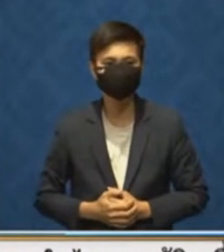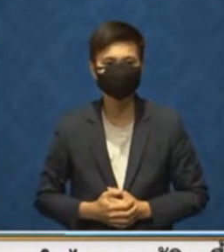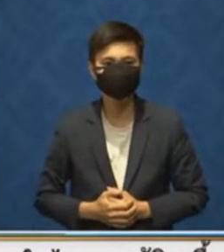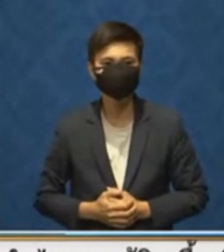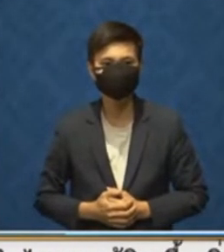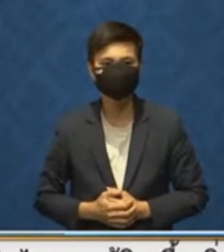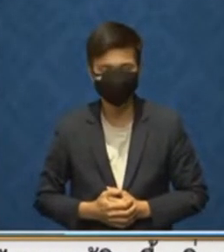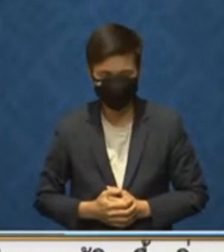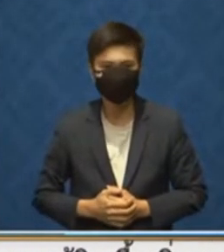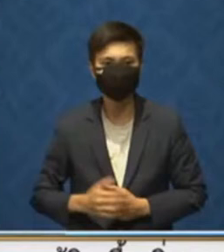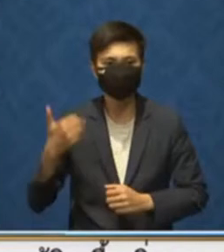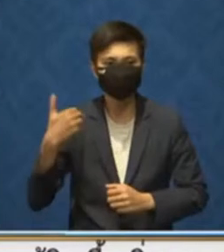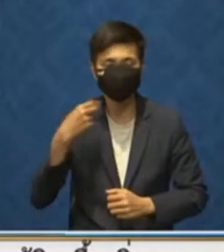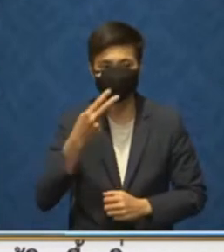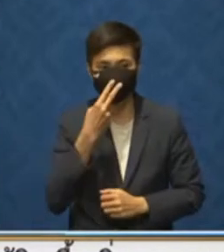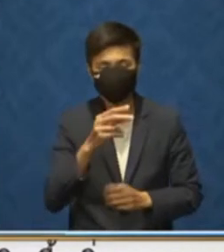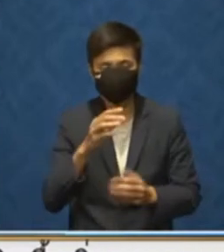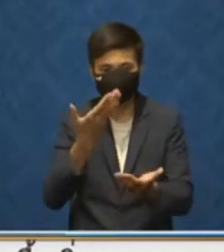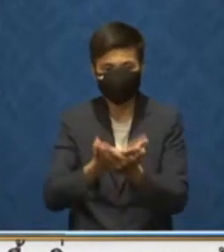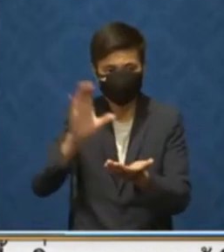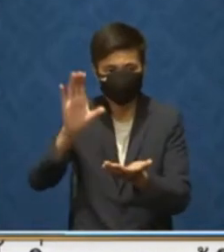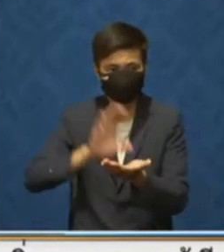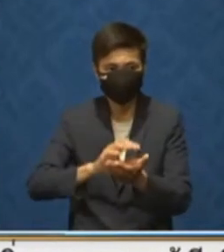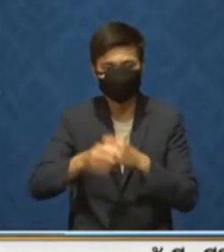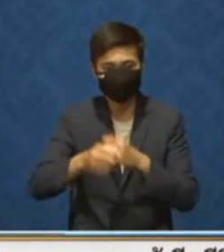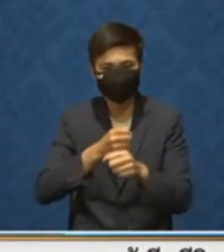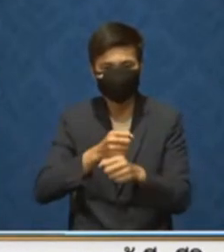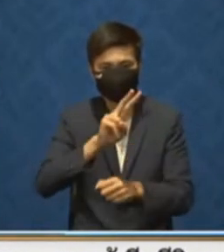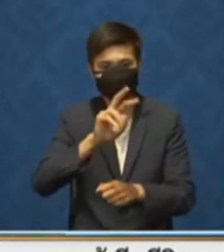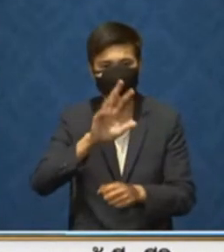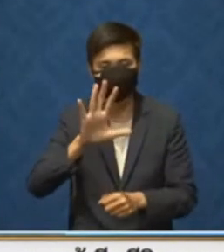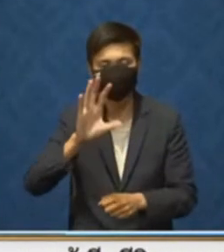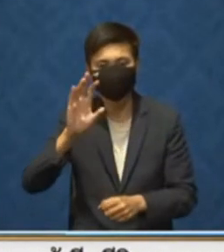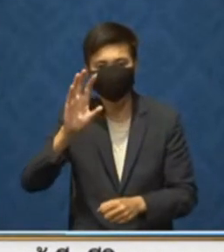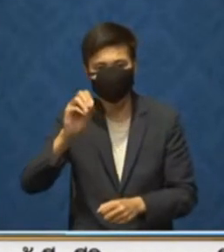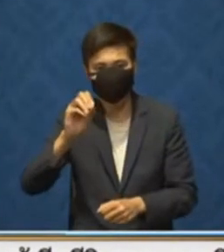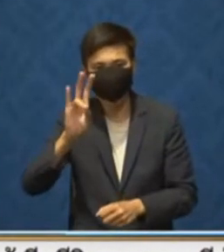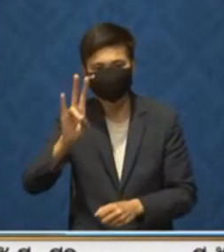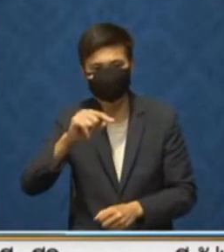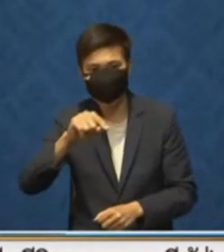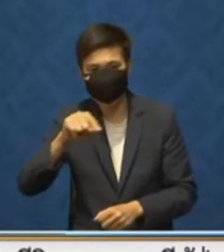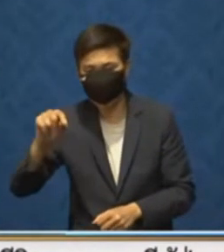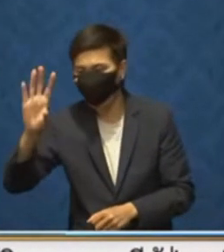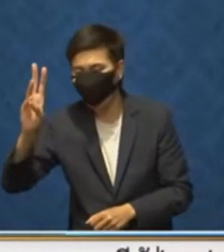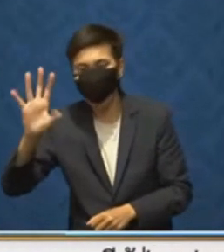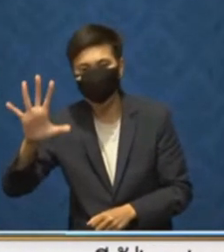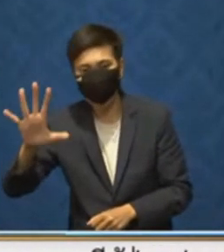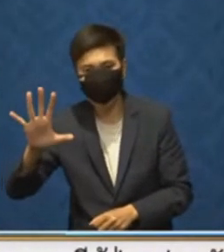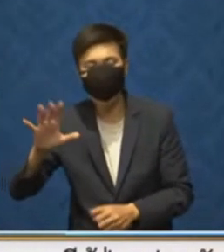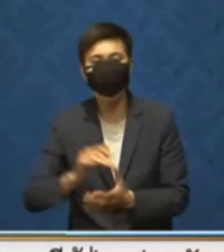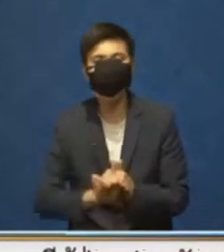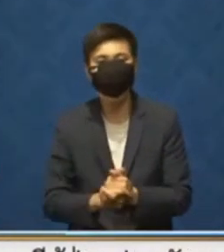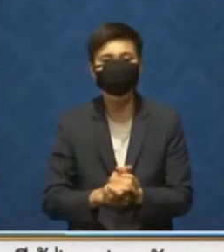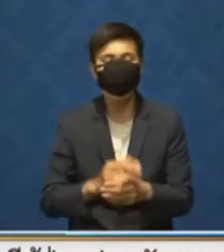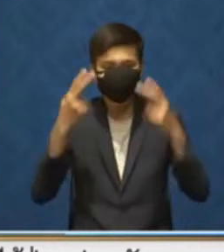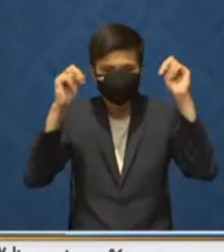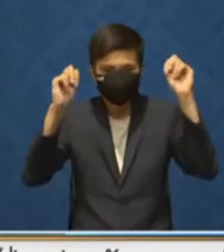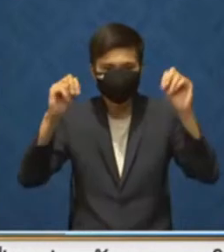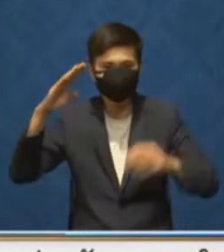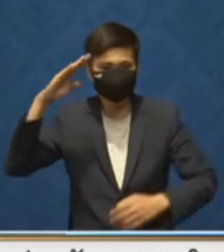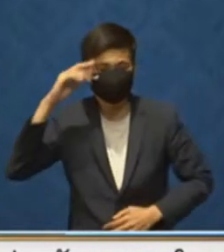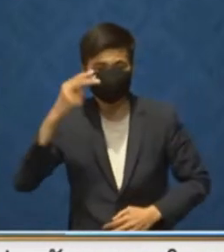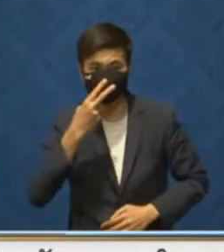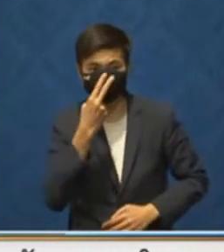ปี 2557-2561a65ตั้งแต่คุณประยุทธ์มันเป็นวงตำแหน่งใดทั้งปีนะท่านดู